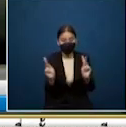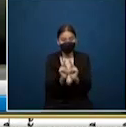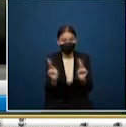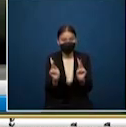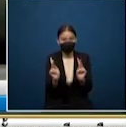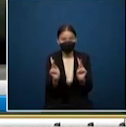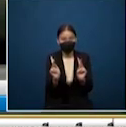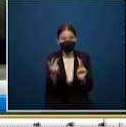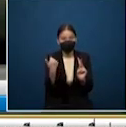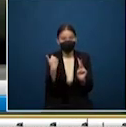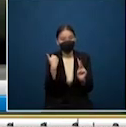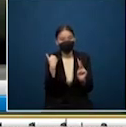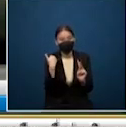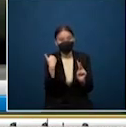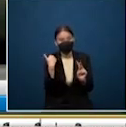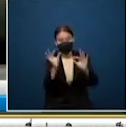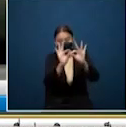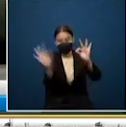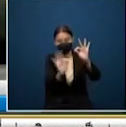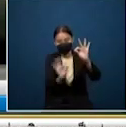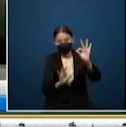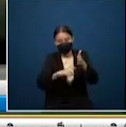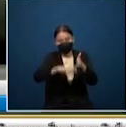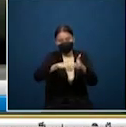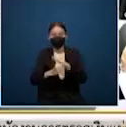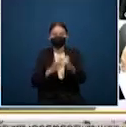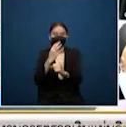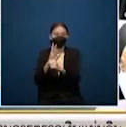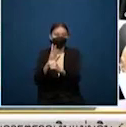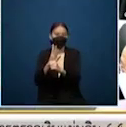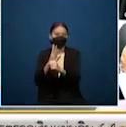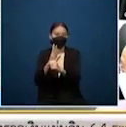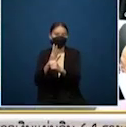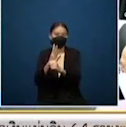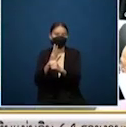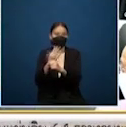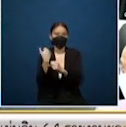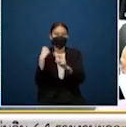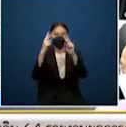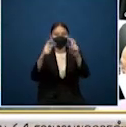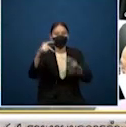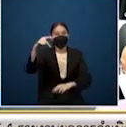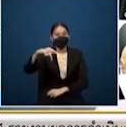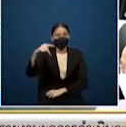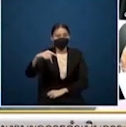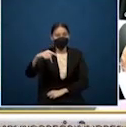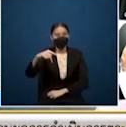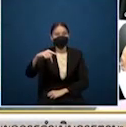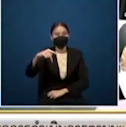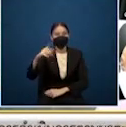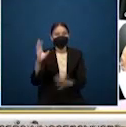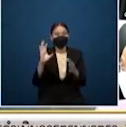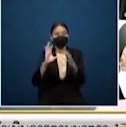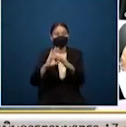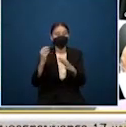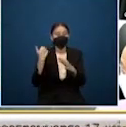หนึ่งและครั้งสุดท้ายก็คือการทำประชามติในร่างรัฐธรรมนูญฉบับใหม่ที่สทรจะทำแล้วเสร็จโดยใช้งบประมาณครั้งละ